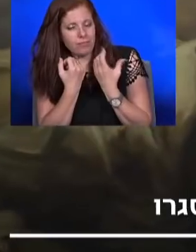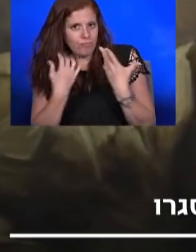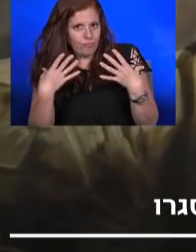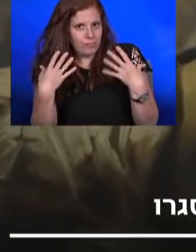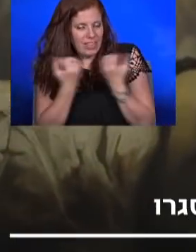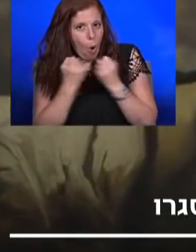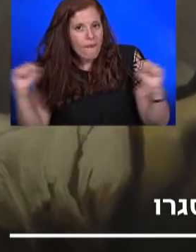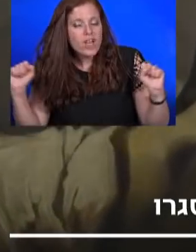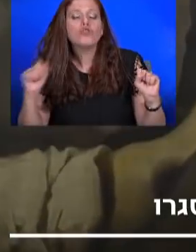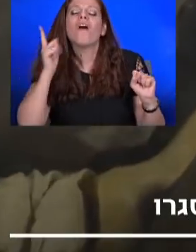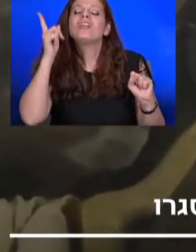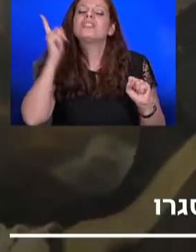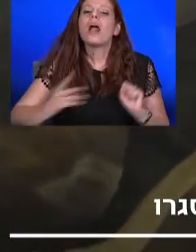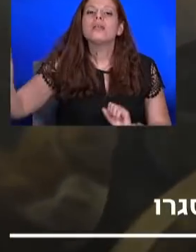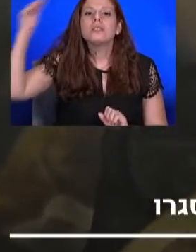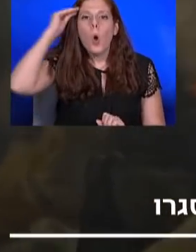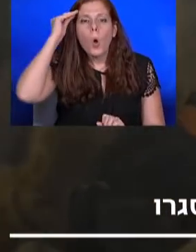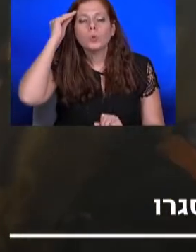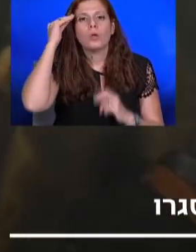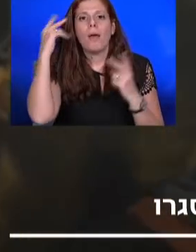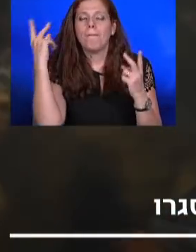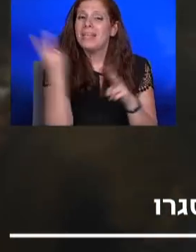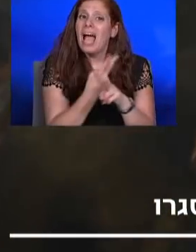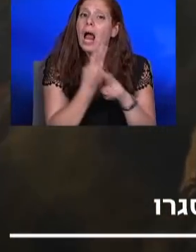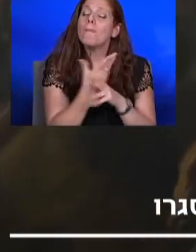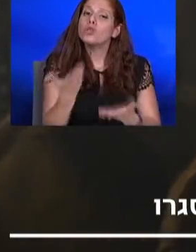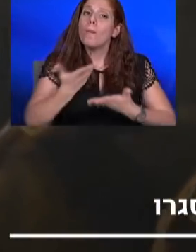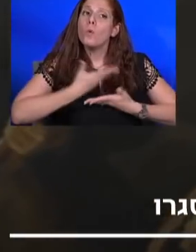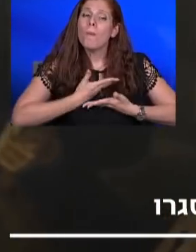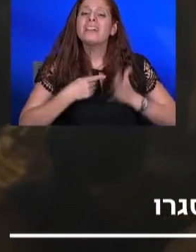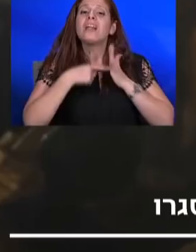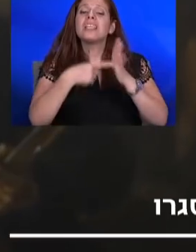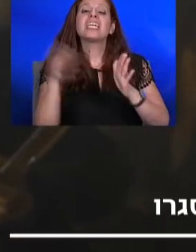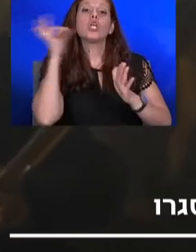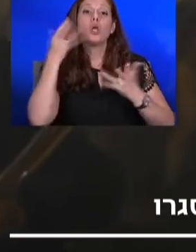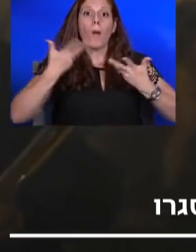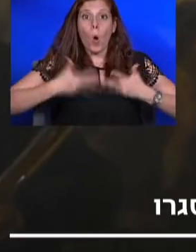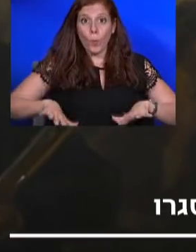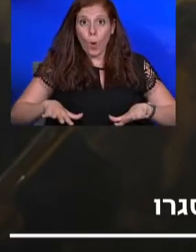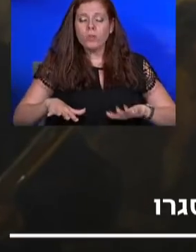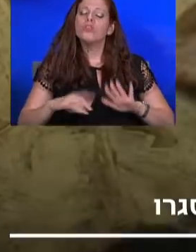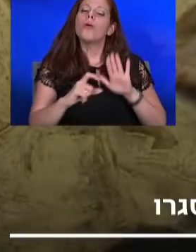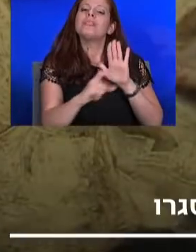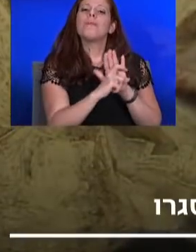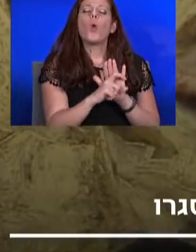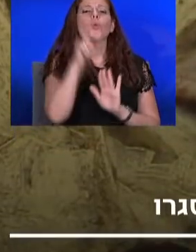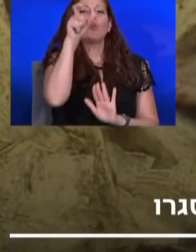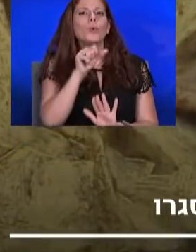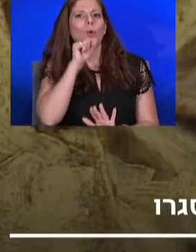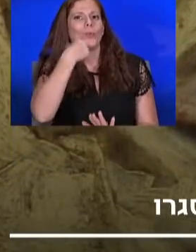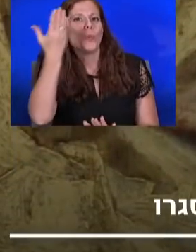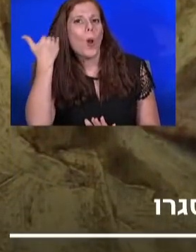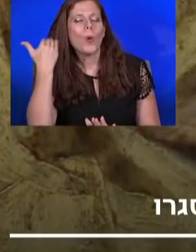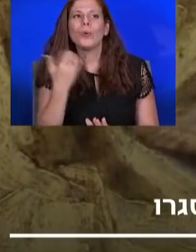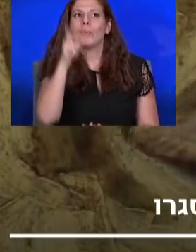שבדרך כלל מה שהיה מקובל הוא להציג נשים מרומות שהן מסמלות דמויות מיתולוגיות, דמויות תנכיות, לא, או